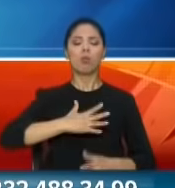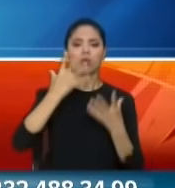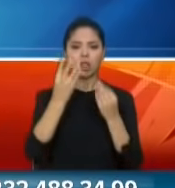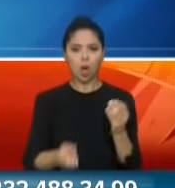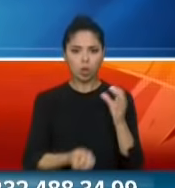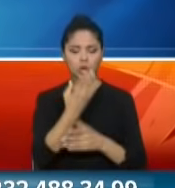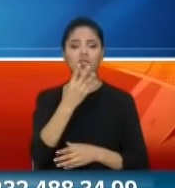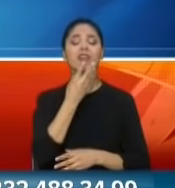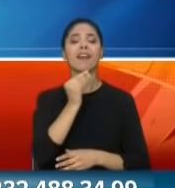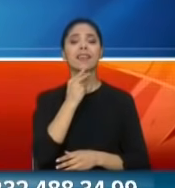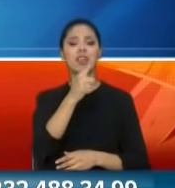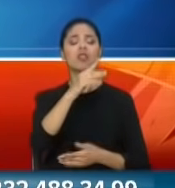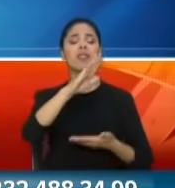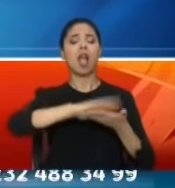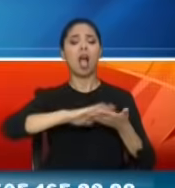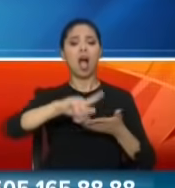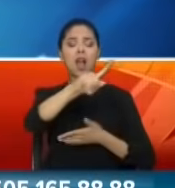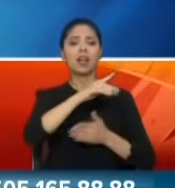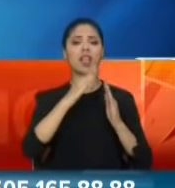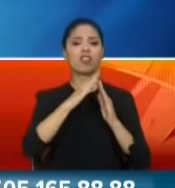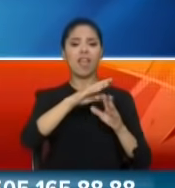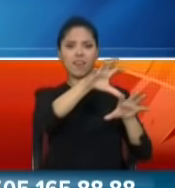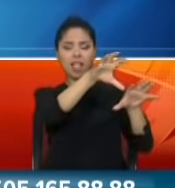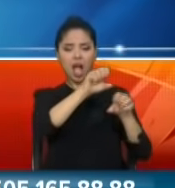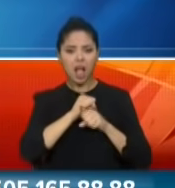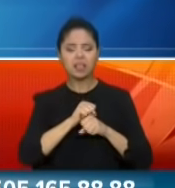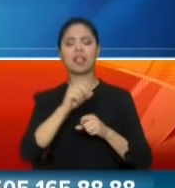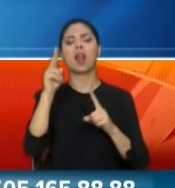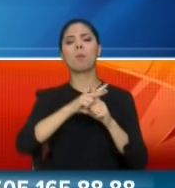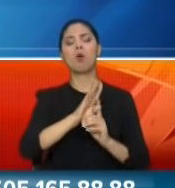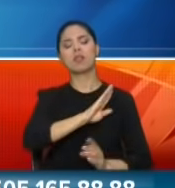belirlenen genç kız yanında kaldığı arkadaşının evinden alınarak emniyete götürüldü. Ben